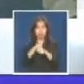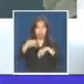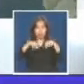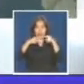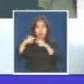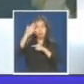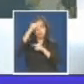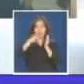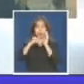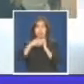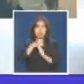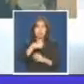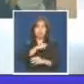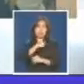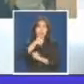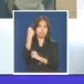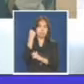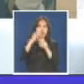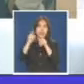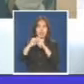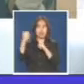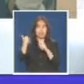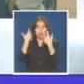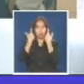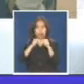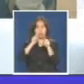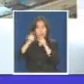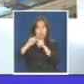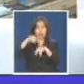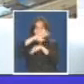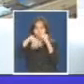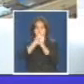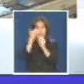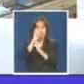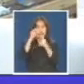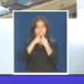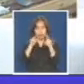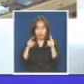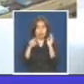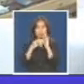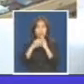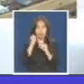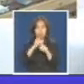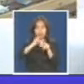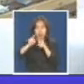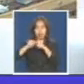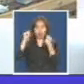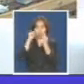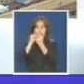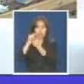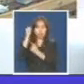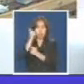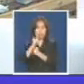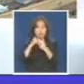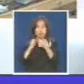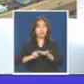ความเชื่อมั่นในทุกๆด้านนะครับแม้ว่าจะไม่ใช่คำตอบในเรื่องทุกสิ่งทุกอย่างนะครับแล้วก็ไม่ได้หมายความว่าปัญหาทุกอย่างจะหมดไปแต่การนำเข้